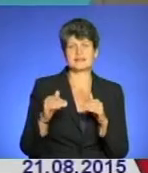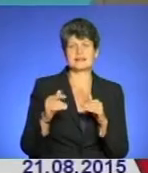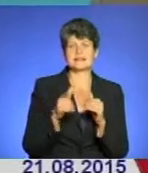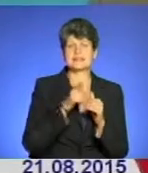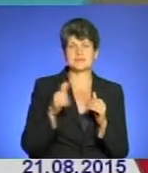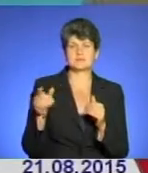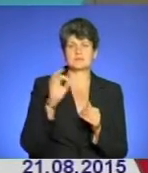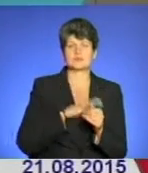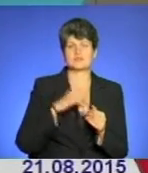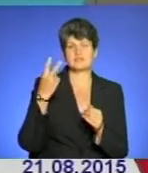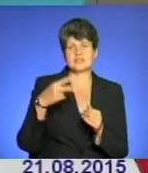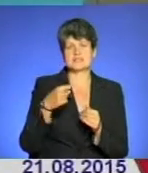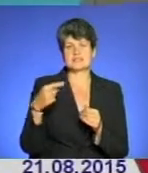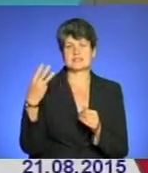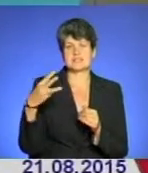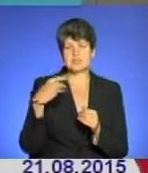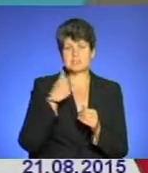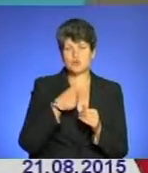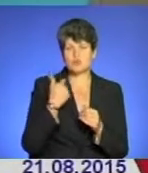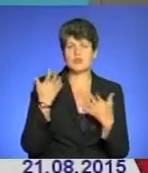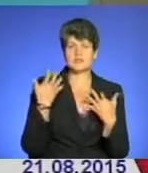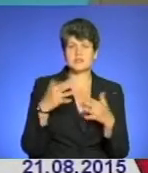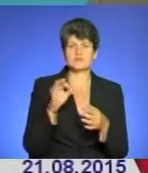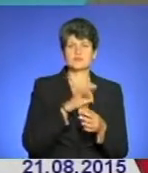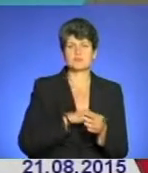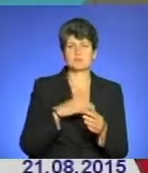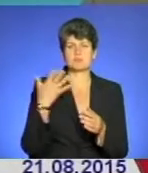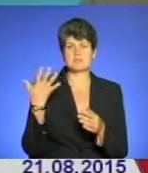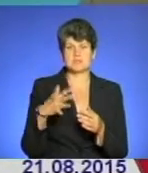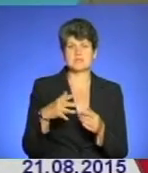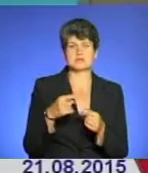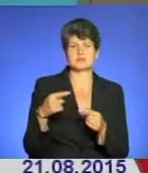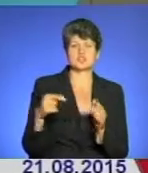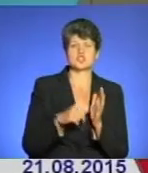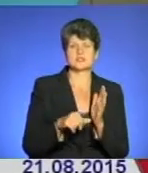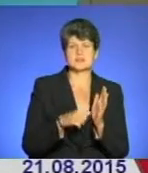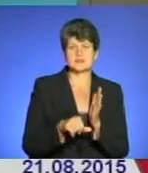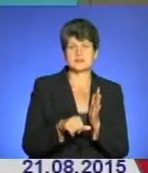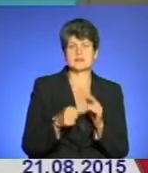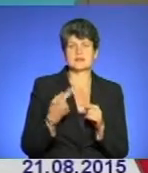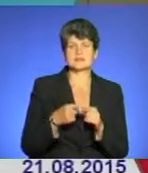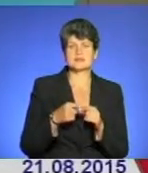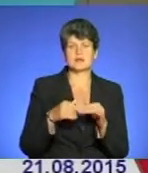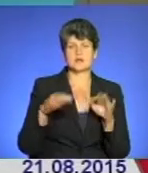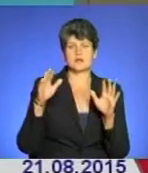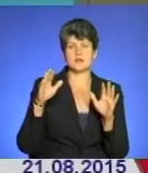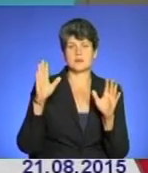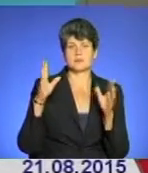там 20-30 років, а експлуатується вже 50-60, і це протікання дахів.